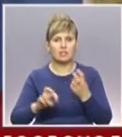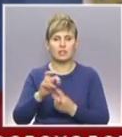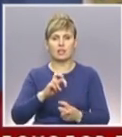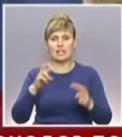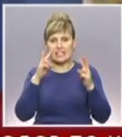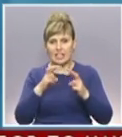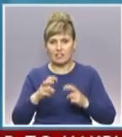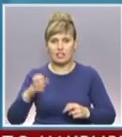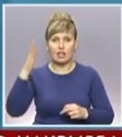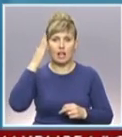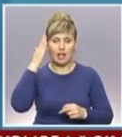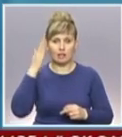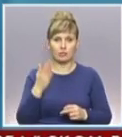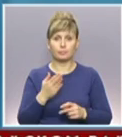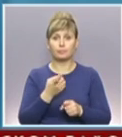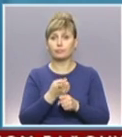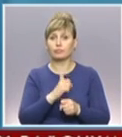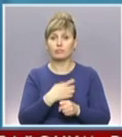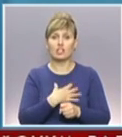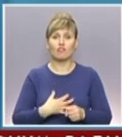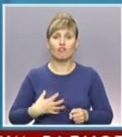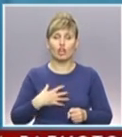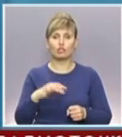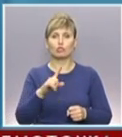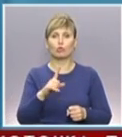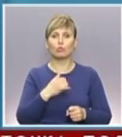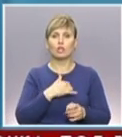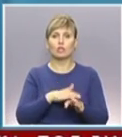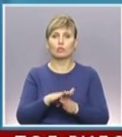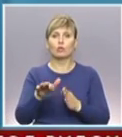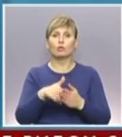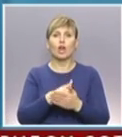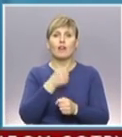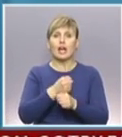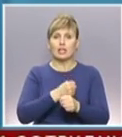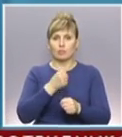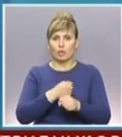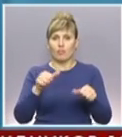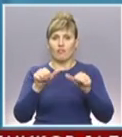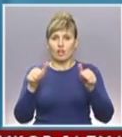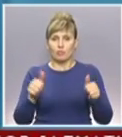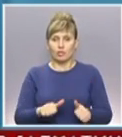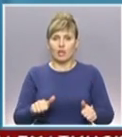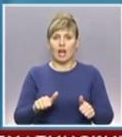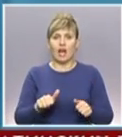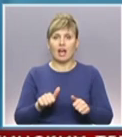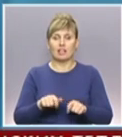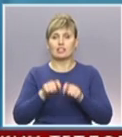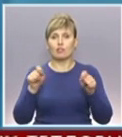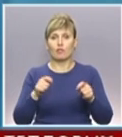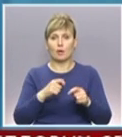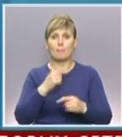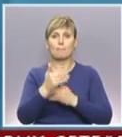исследовательский талант. Очень важно, что у нас осуществляются новые разработки, формирующие основы